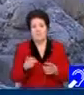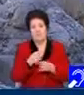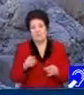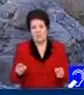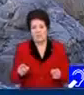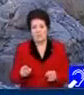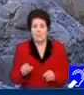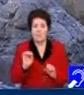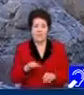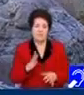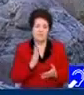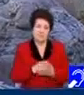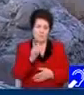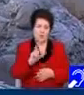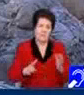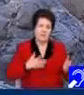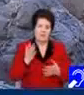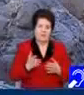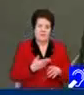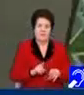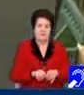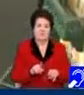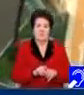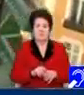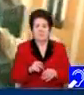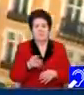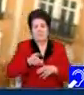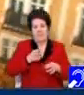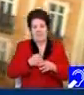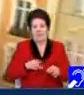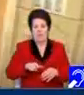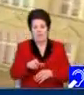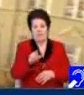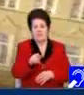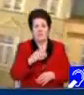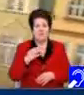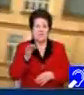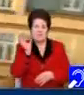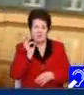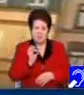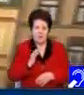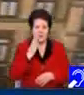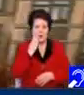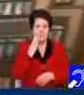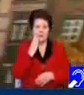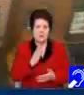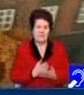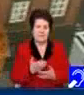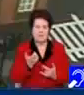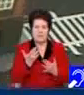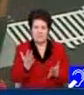pasionați de așa ceva, de diorame feroviare. Am văzut diorame feroviare în Germania, în România sunt